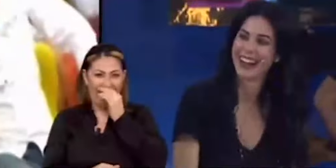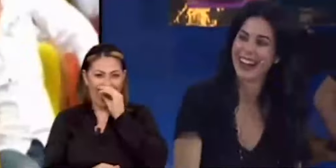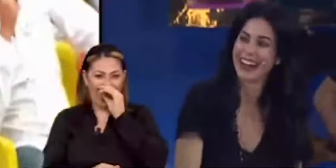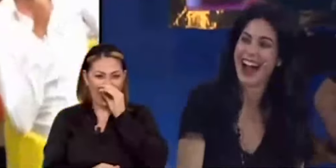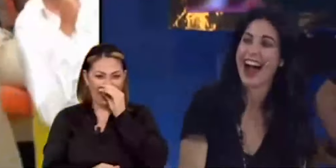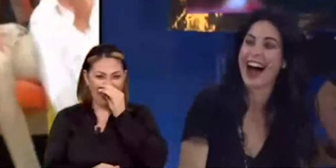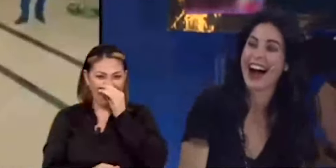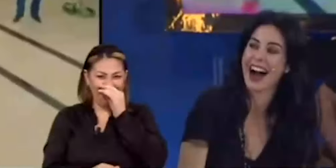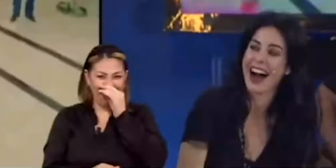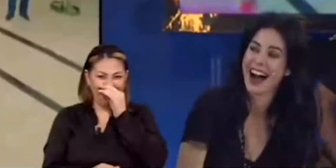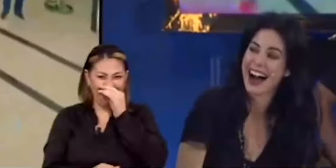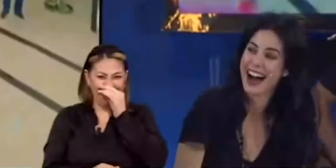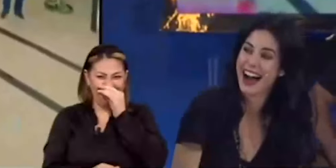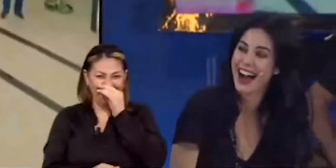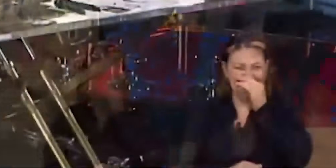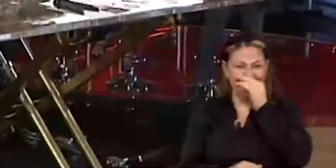bu dünya?